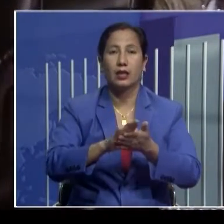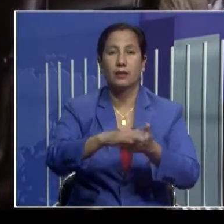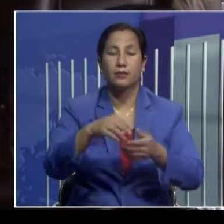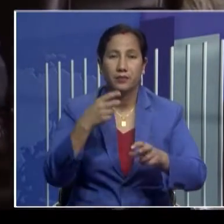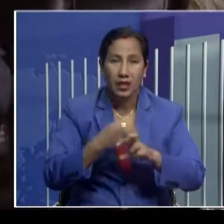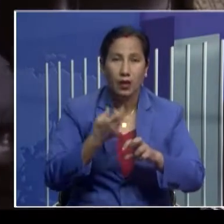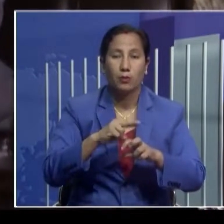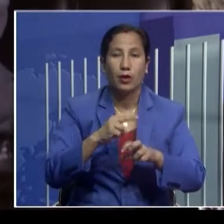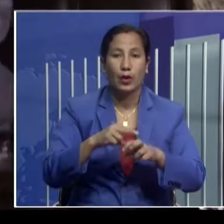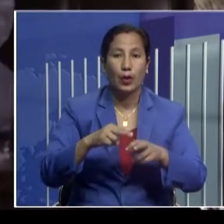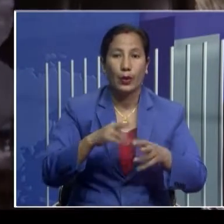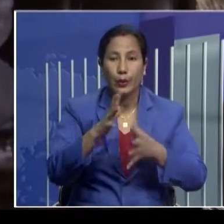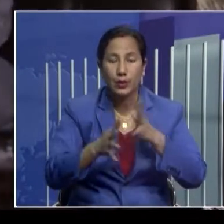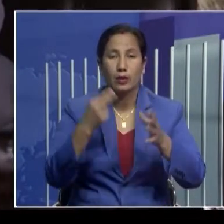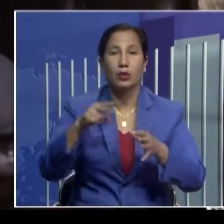भएको संकेत गर्दै